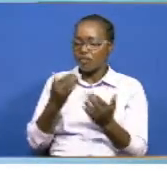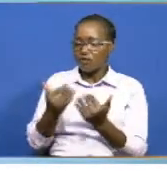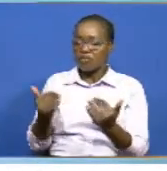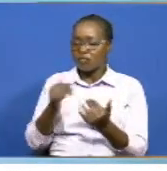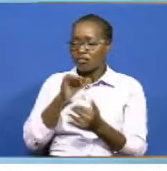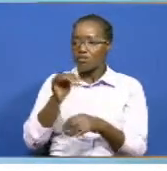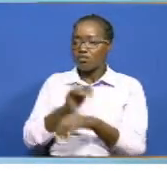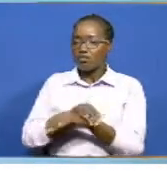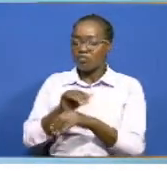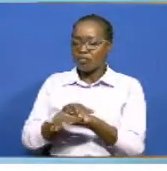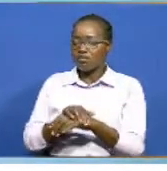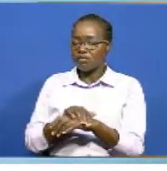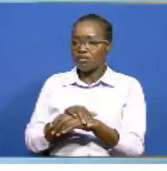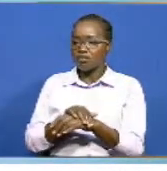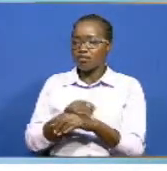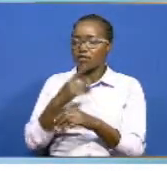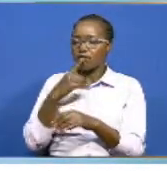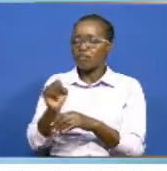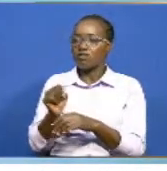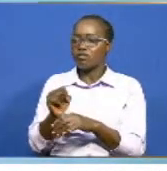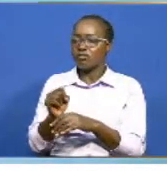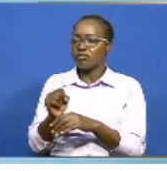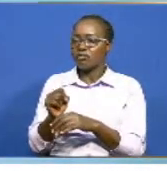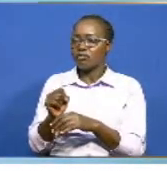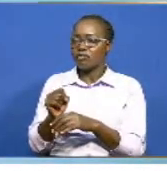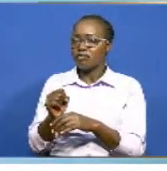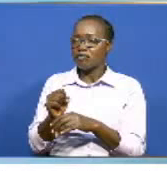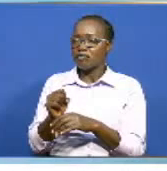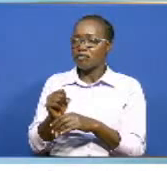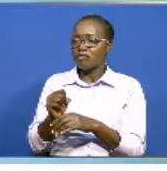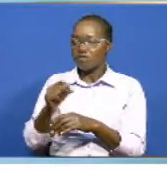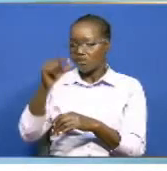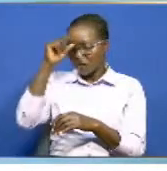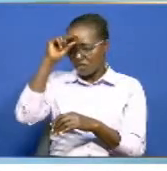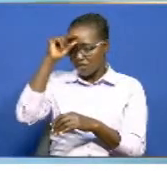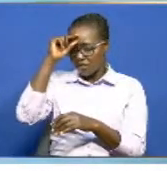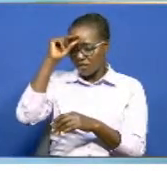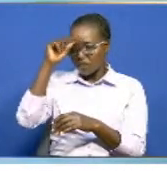mtandao, mm-hmm. no. So ningeomba ya kwamba serikali